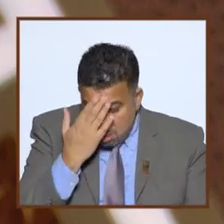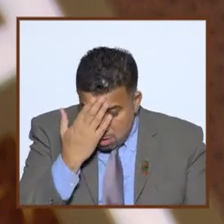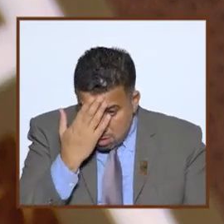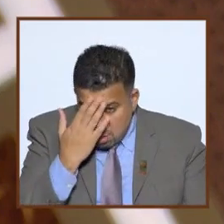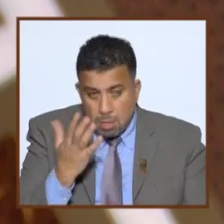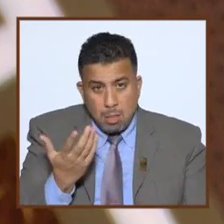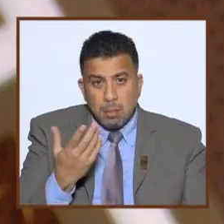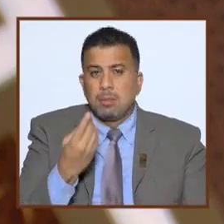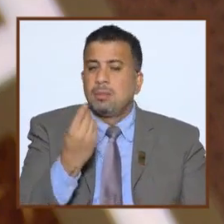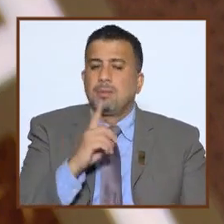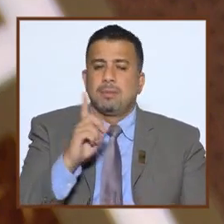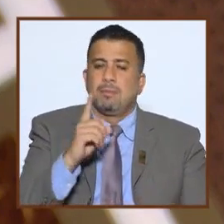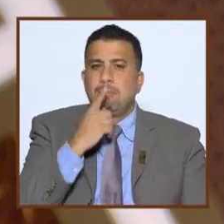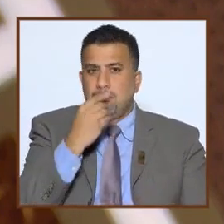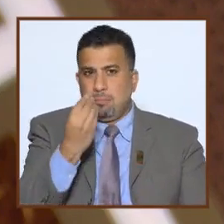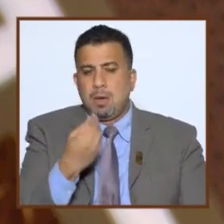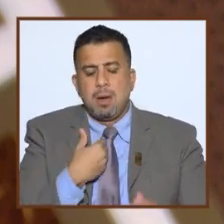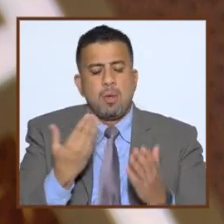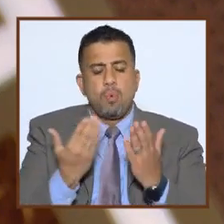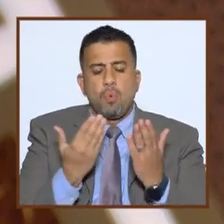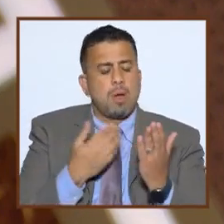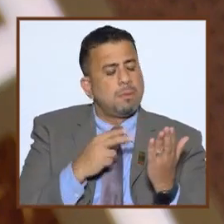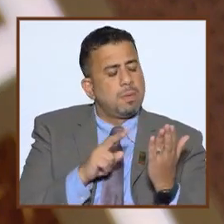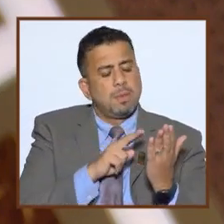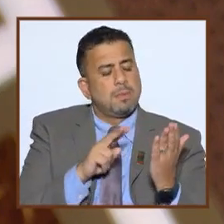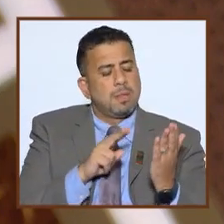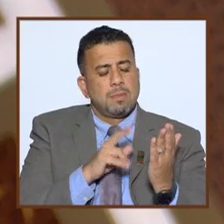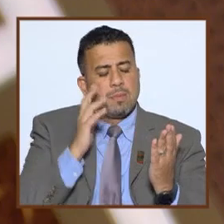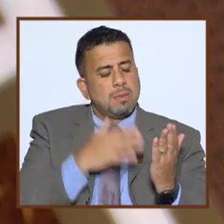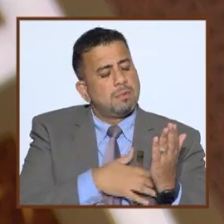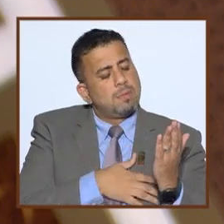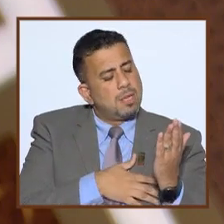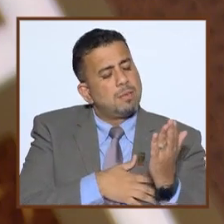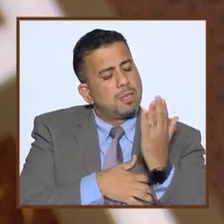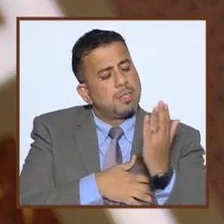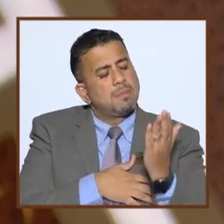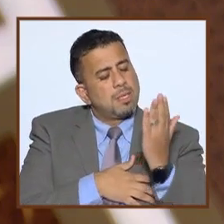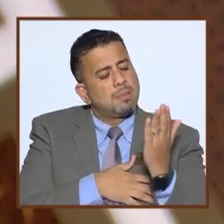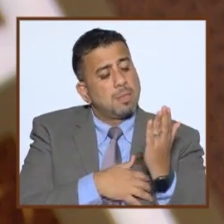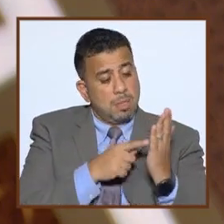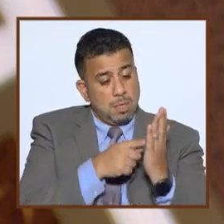تقراين مثلا ثم مريت بايه سجده من سجدات التلاوه وحبيت